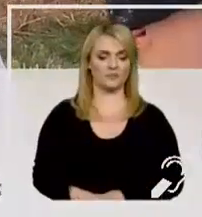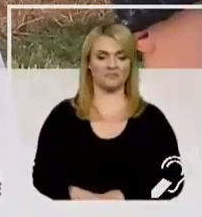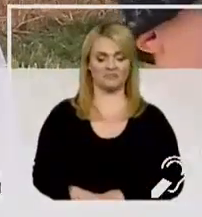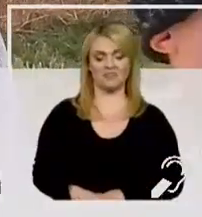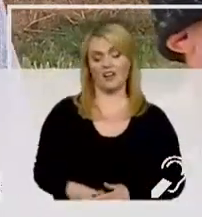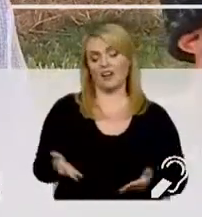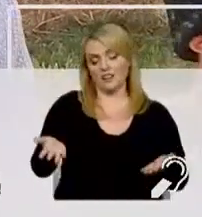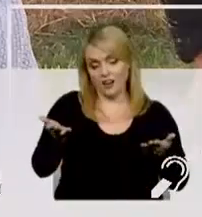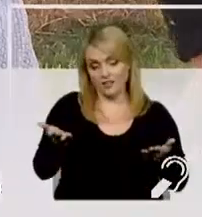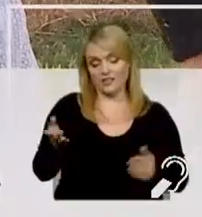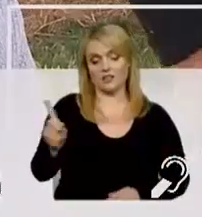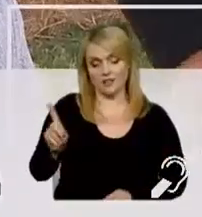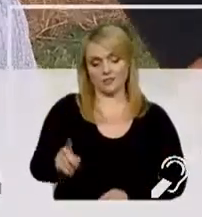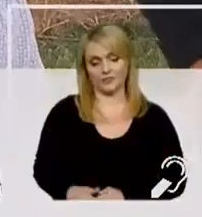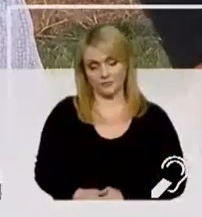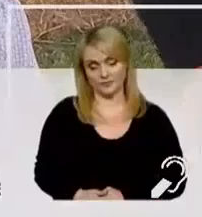cert.